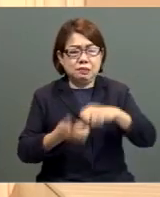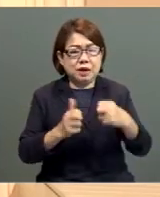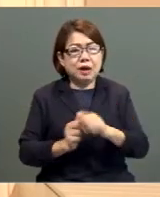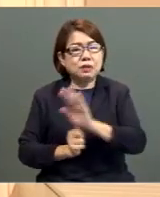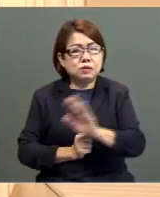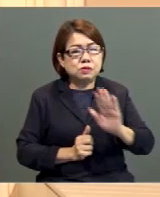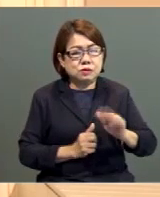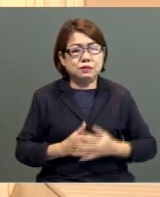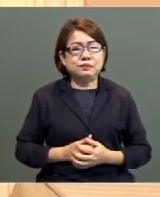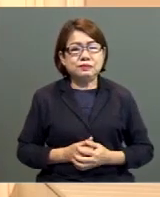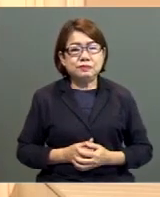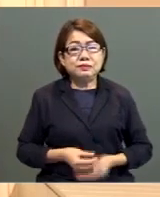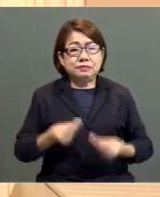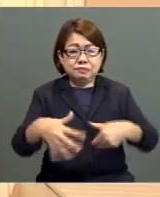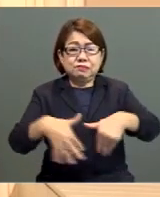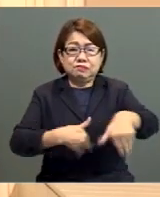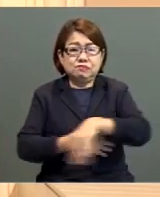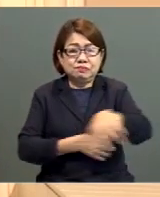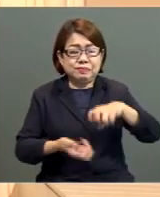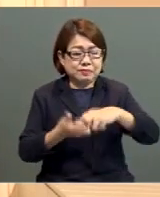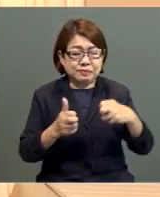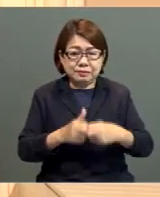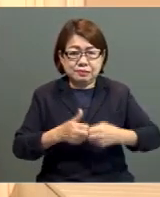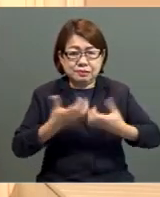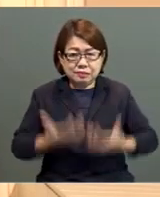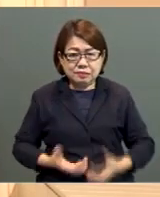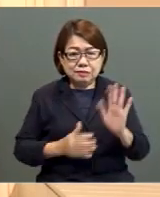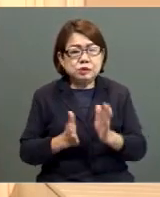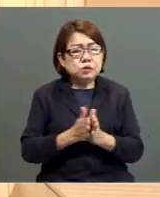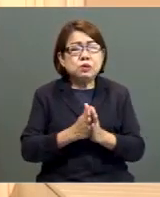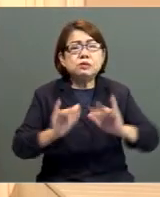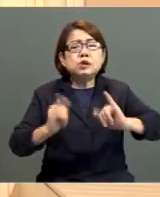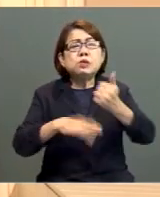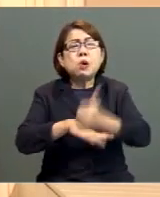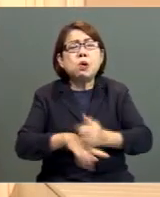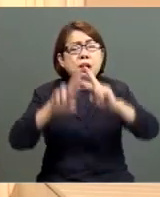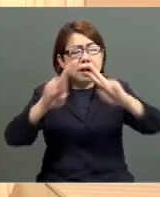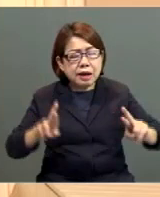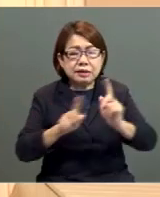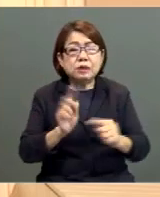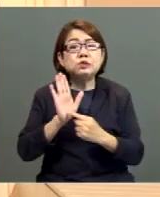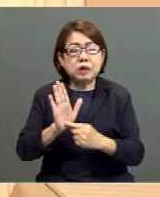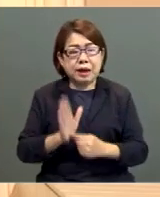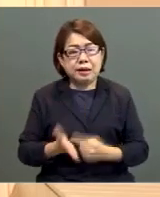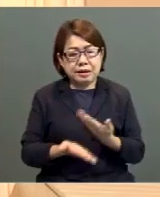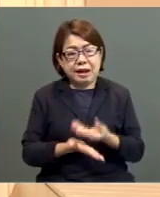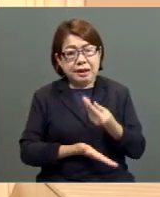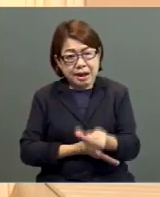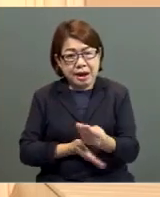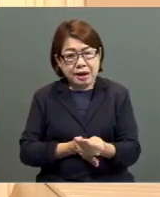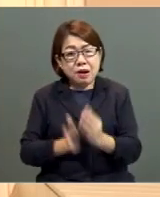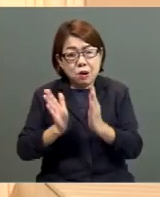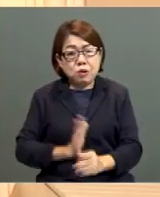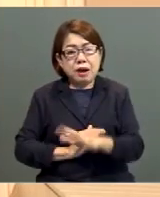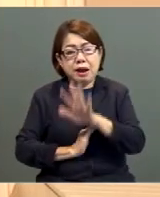กิดขึ้นสำหรับประชาชนทุกกลุ่มและผู้ประกอบการธุรกิจต่างๆอาทิเงินช่วยเหลือ 5,000 บาทเป็นเวล